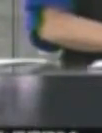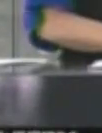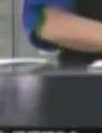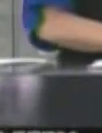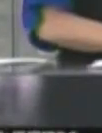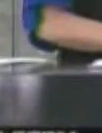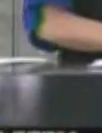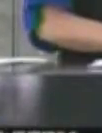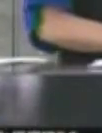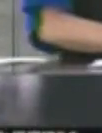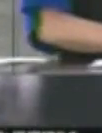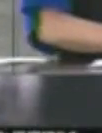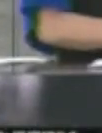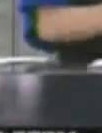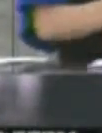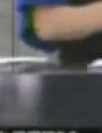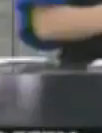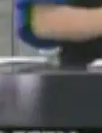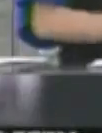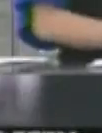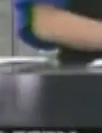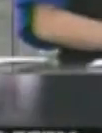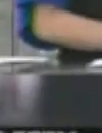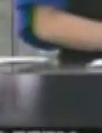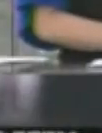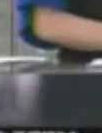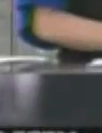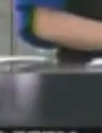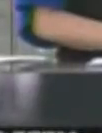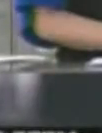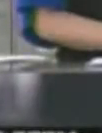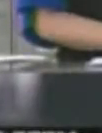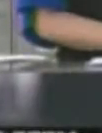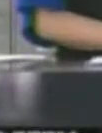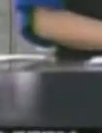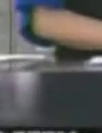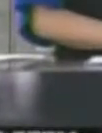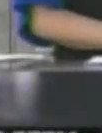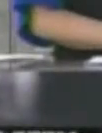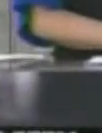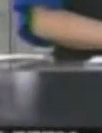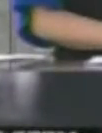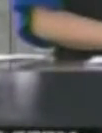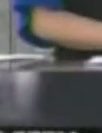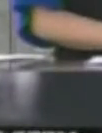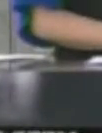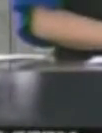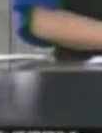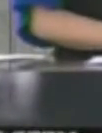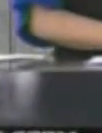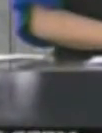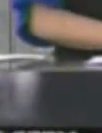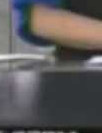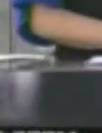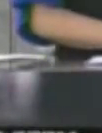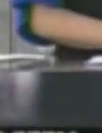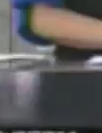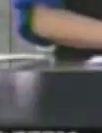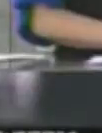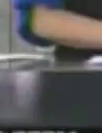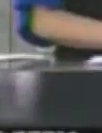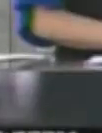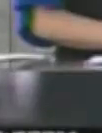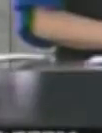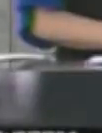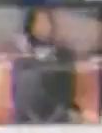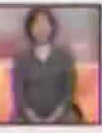na ang na-heat stroke. Bukod dyan, kinakapitan na ng galis at tinatamaan na ng pigsa ang mga preso. Ikwento mo,